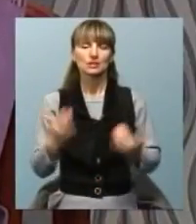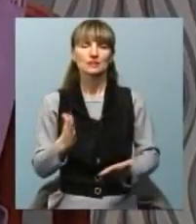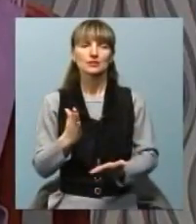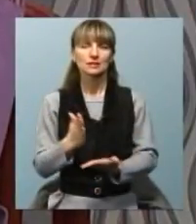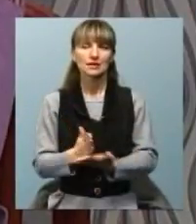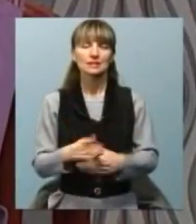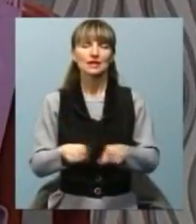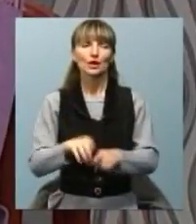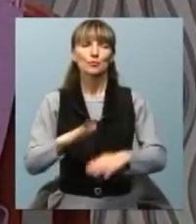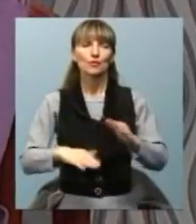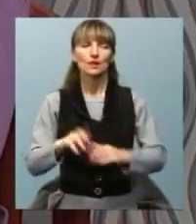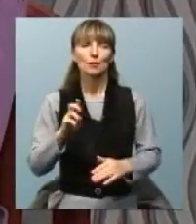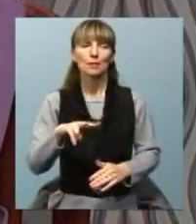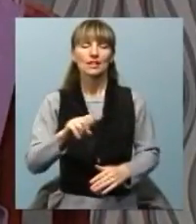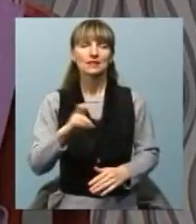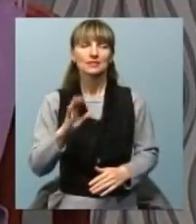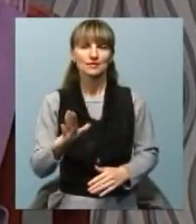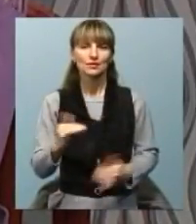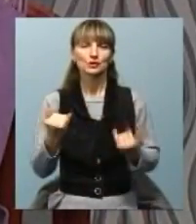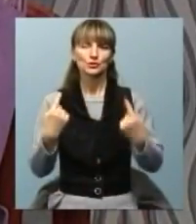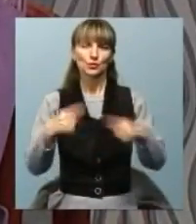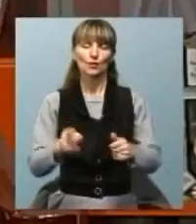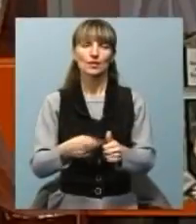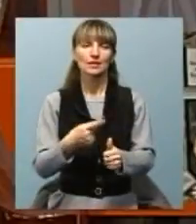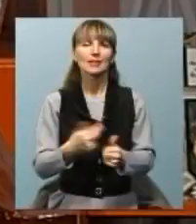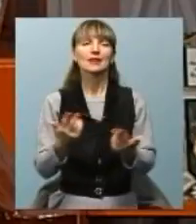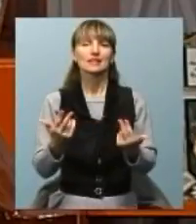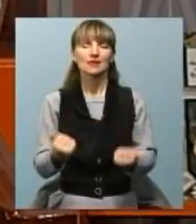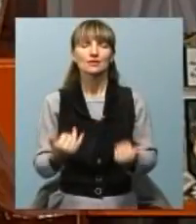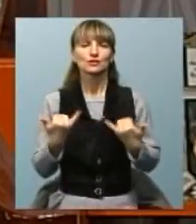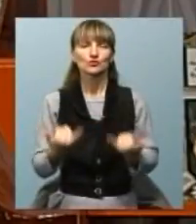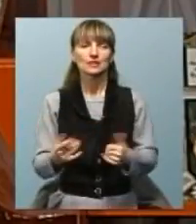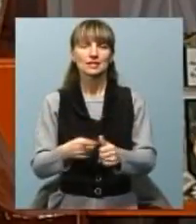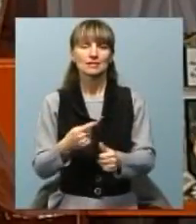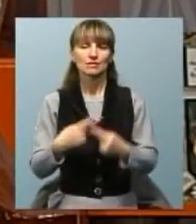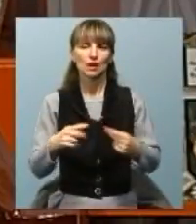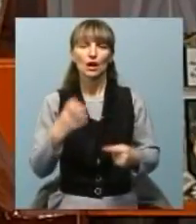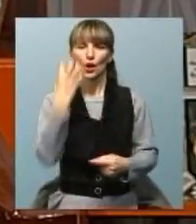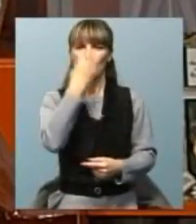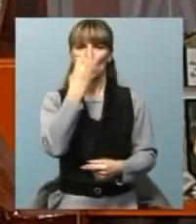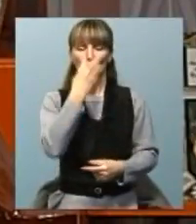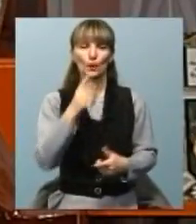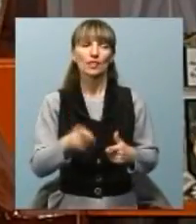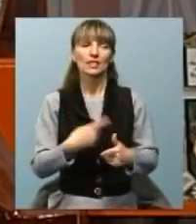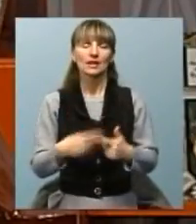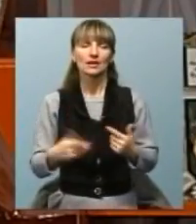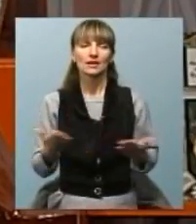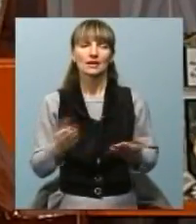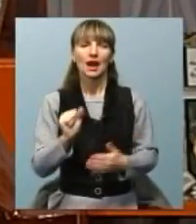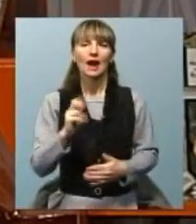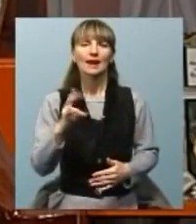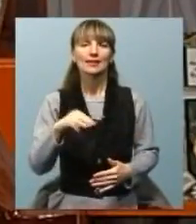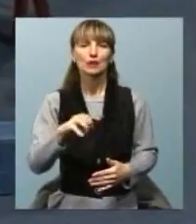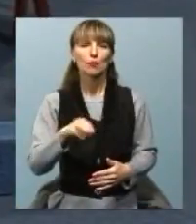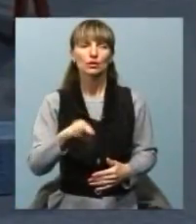існує така професія блазнів, але трішки вона інакше називається? Так, вона може називатися клоун чи якийсь комік, аніматор, наприклад.